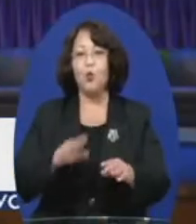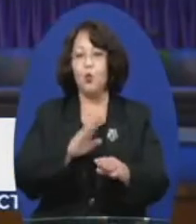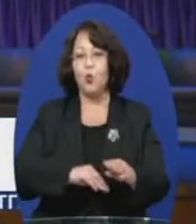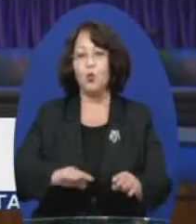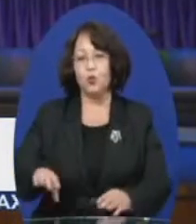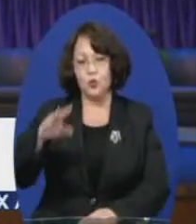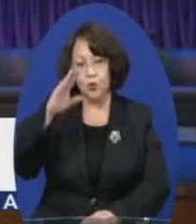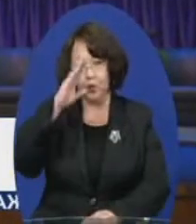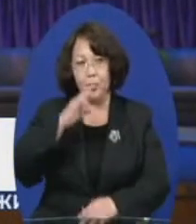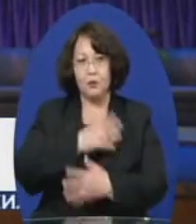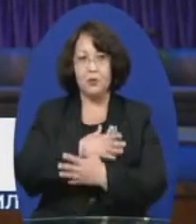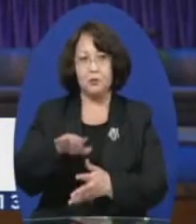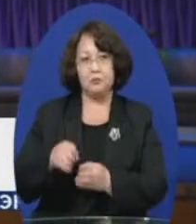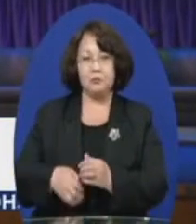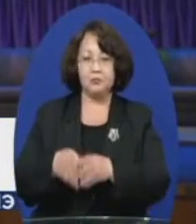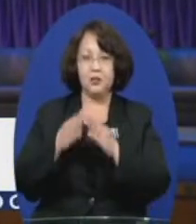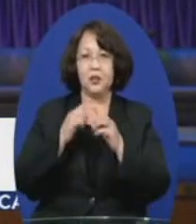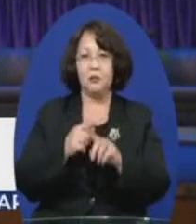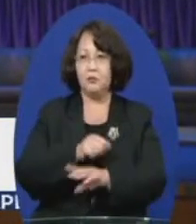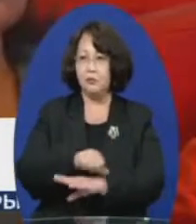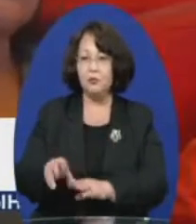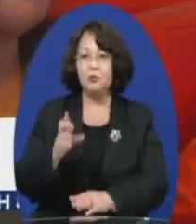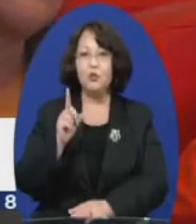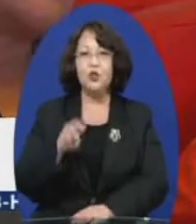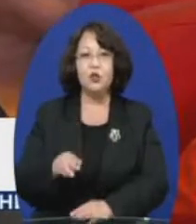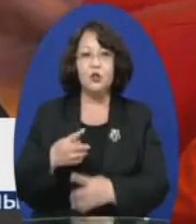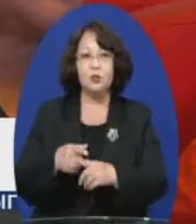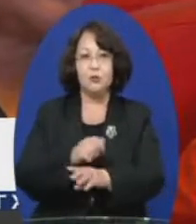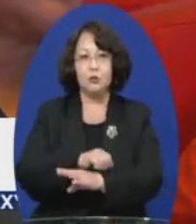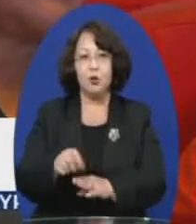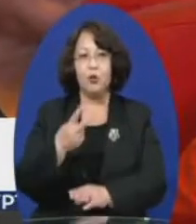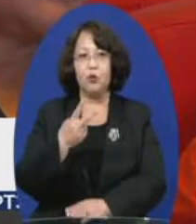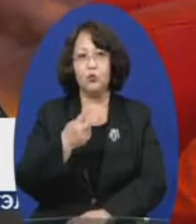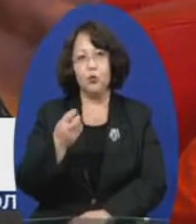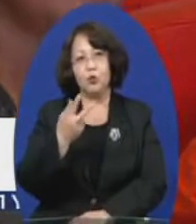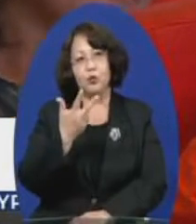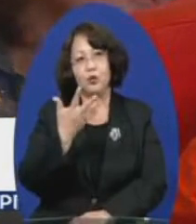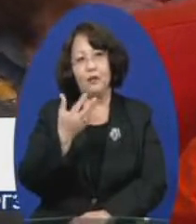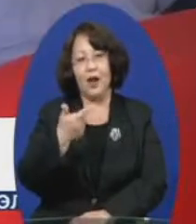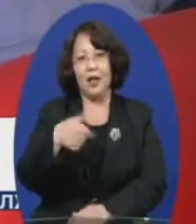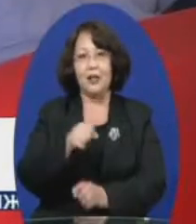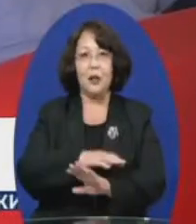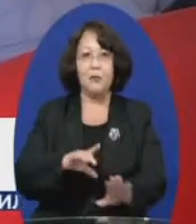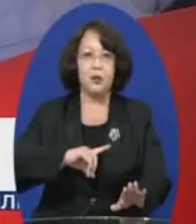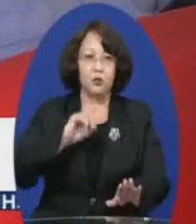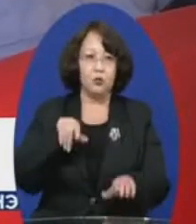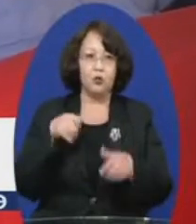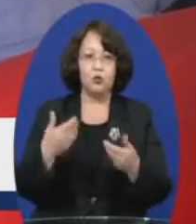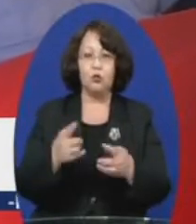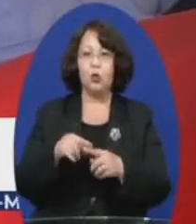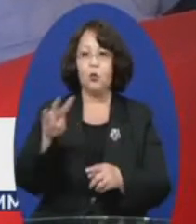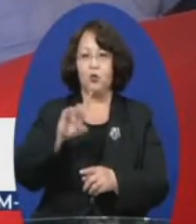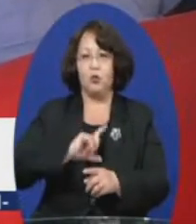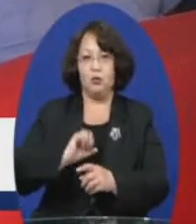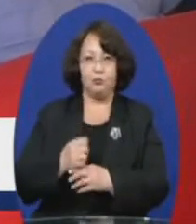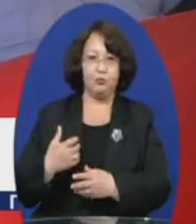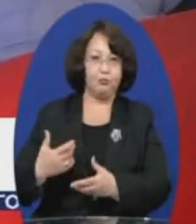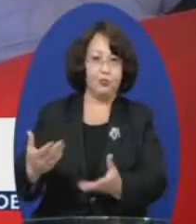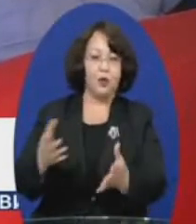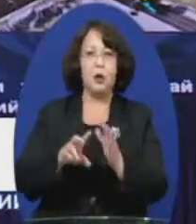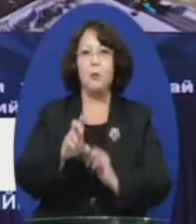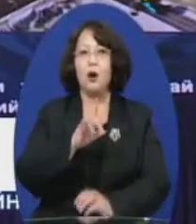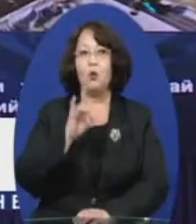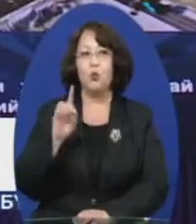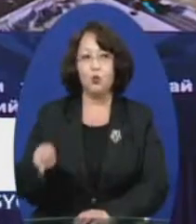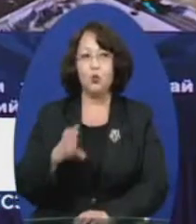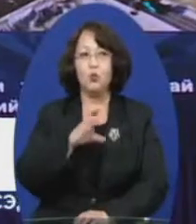барьж дуусгах, хилийн зурс дотор бичигт боомтод 200-250 га газар олгох эрхийг орон нутагт олгох, баруун урт Сүхбаатар